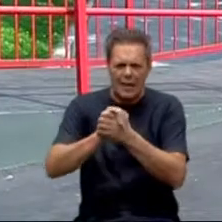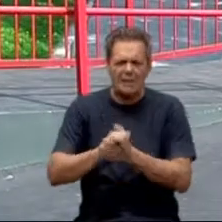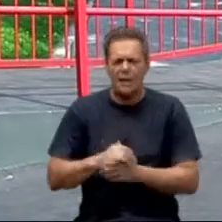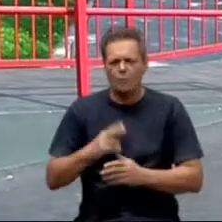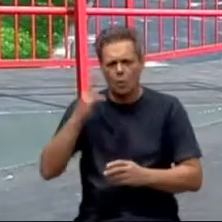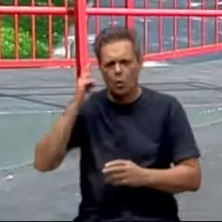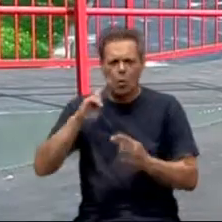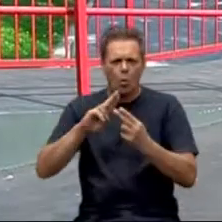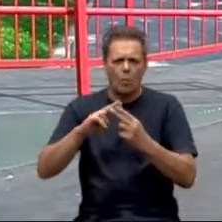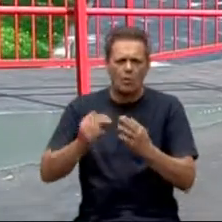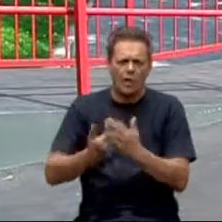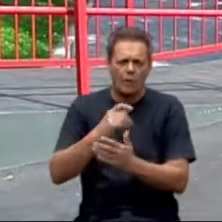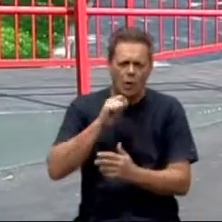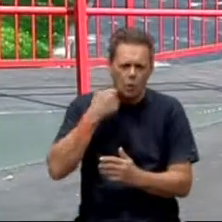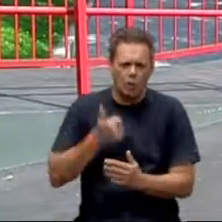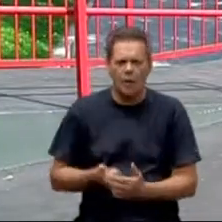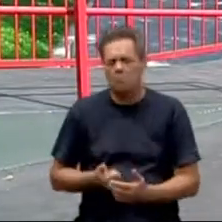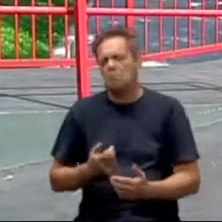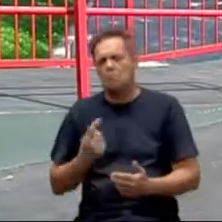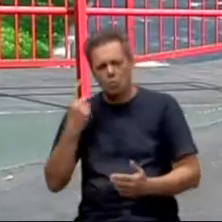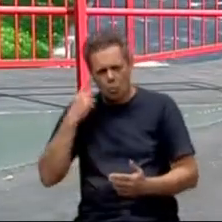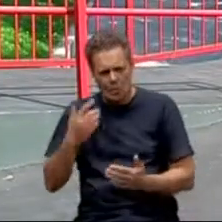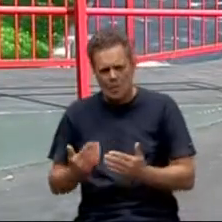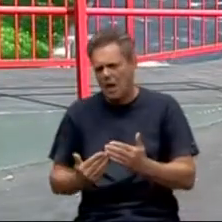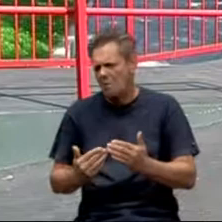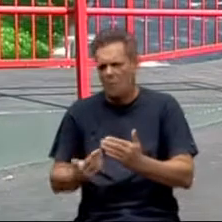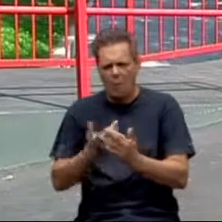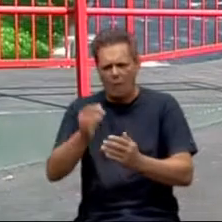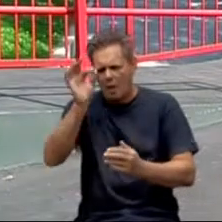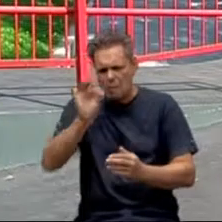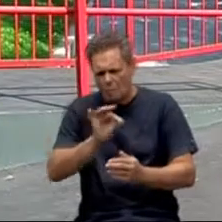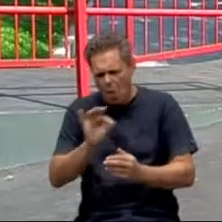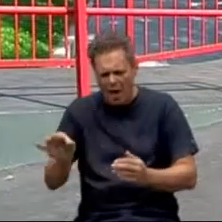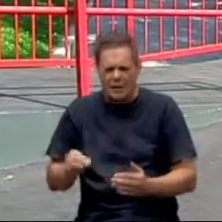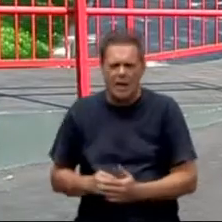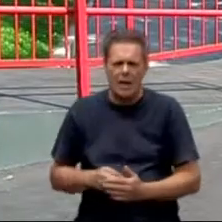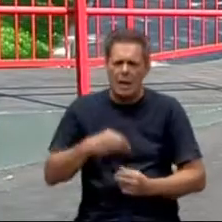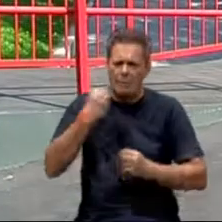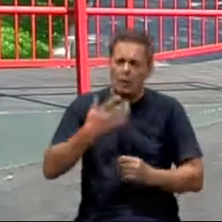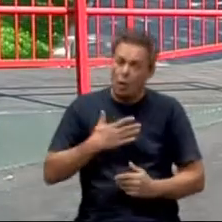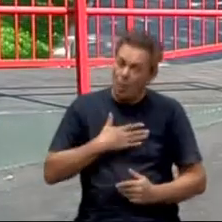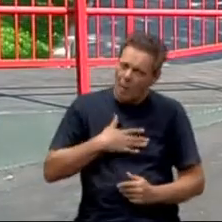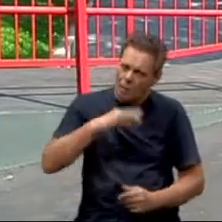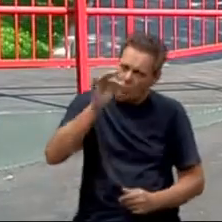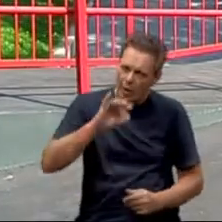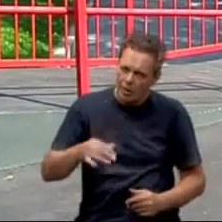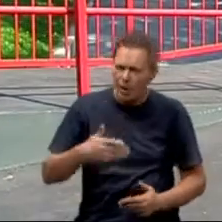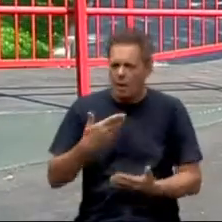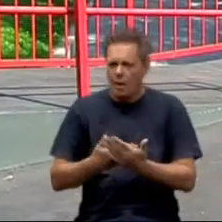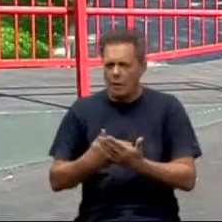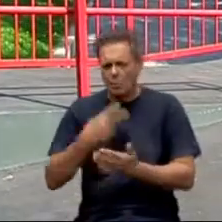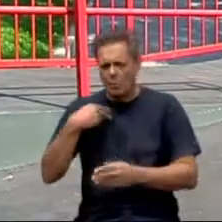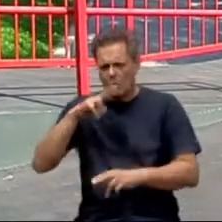ljude, čuli za mnogo različitih projekata koji se odvijaju u drugim zemljama, pričali o našim projektima i tako smo